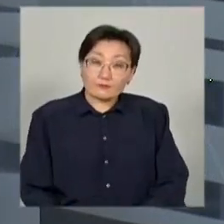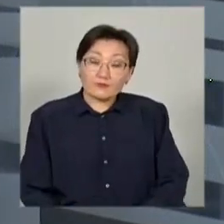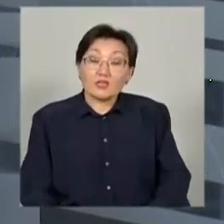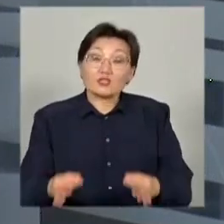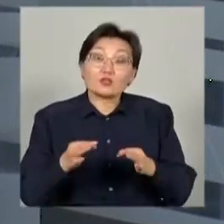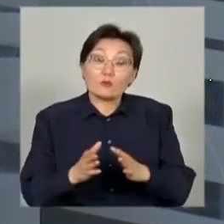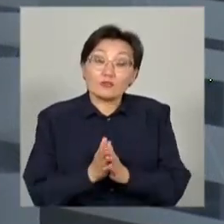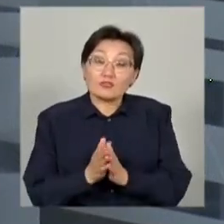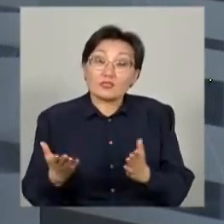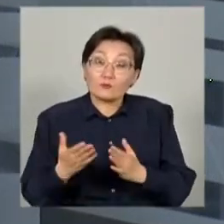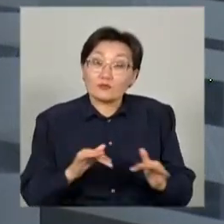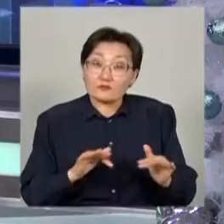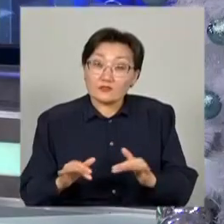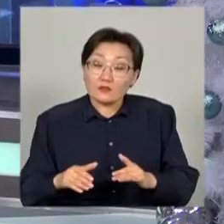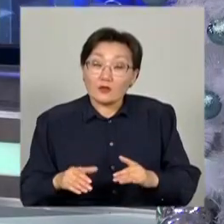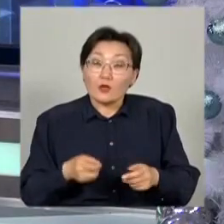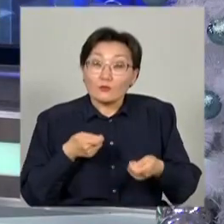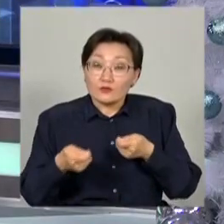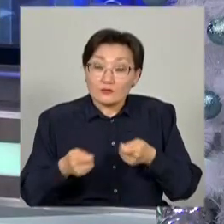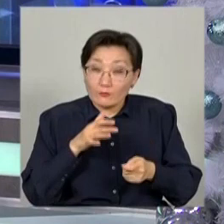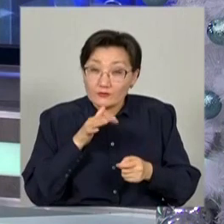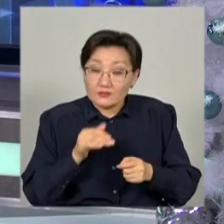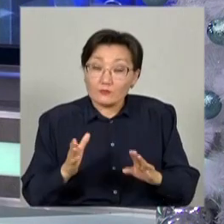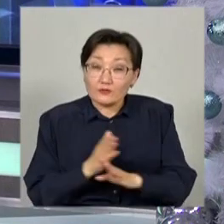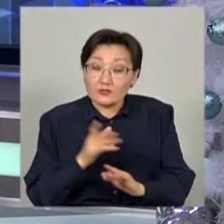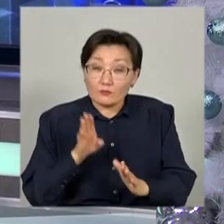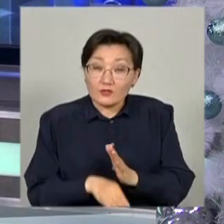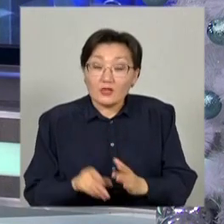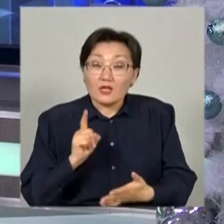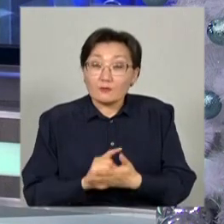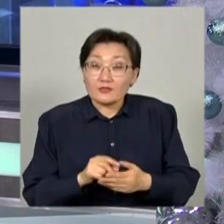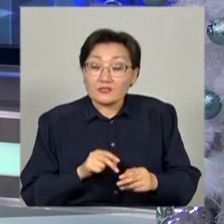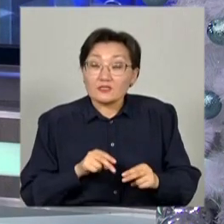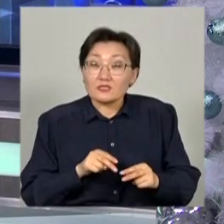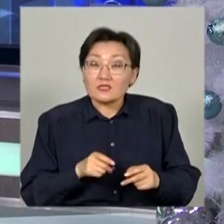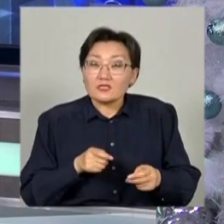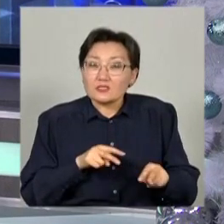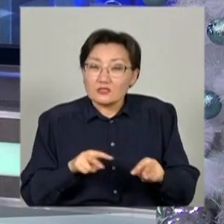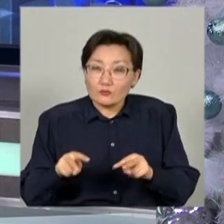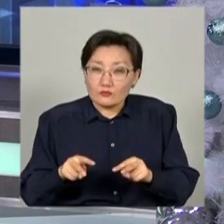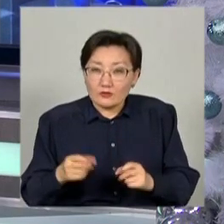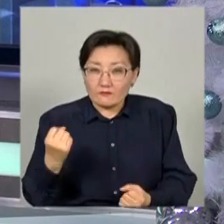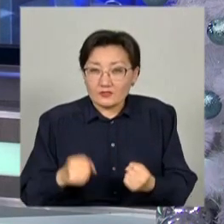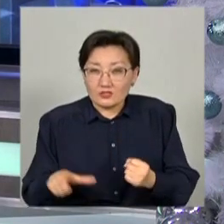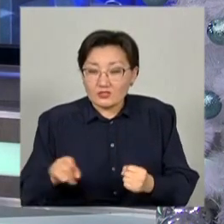Скажите, пожалуйста, какие меры предосторожности во время непогоды обязаны соблюдать водители и пешеходы?